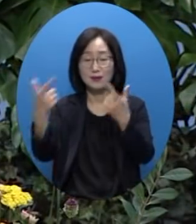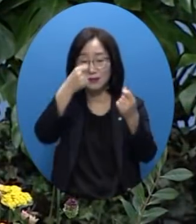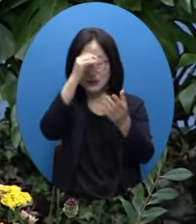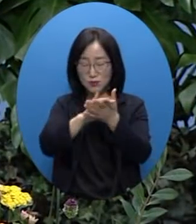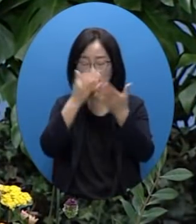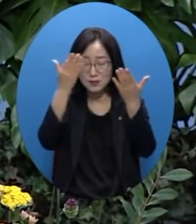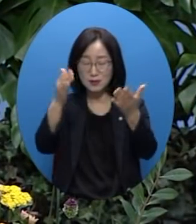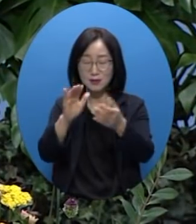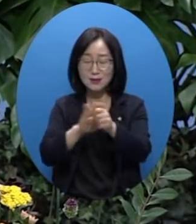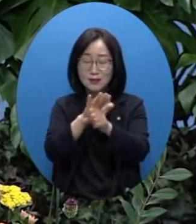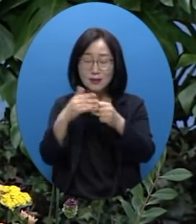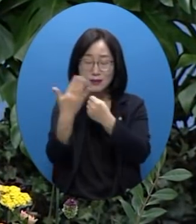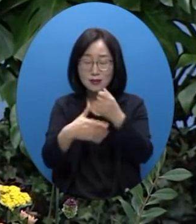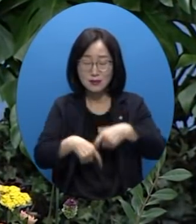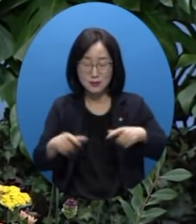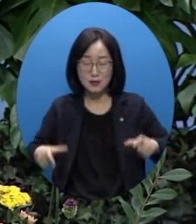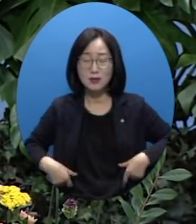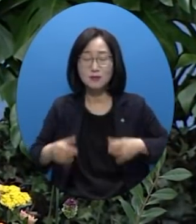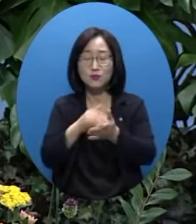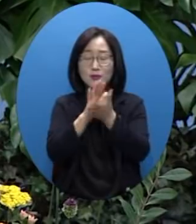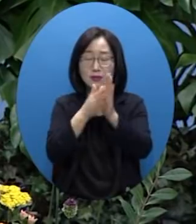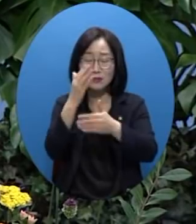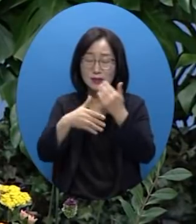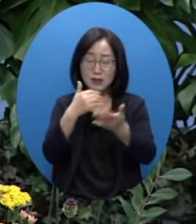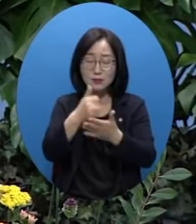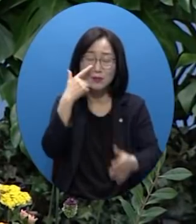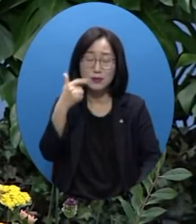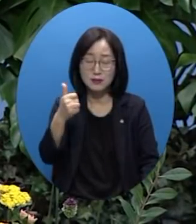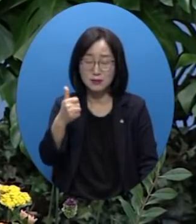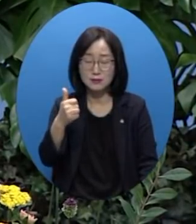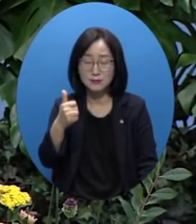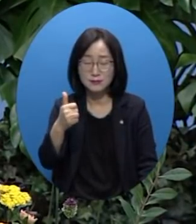기도하겠습니다. 사랑과 은혜와 자비가 무하신 하나님 아버지,